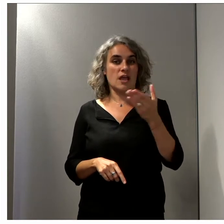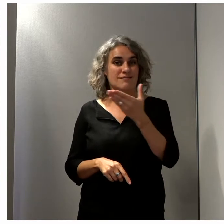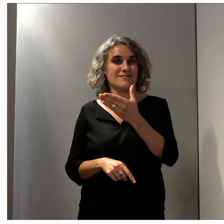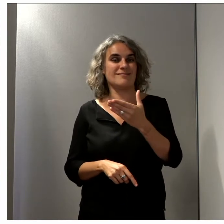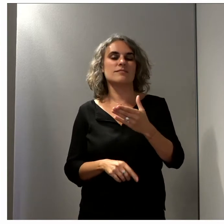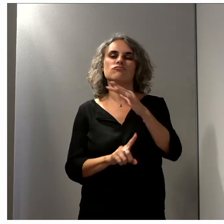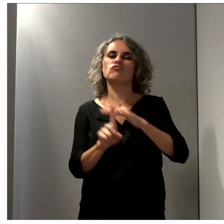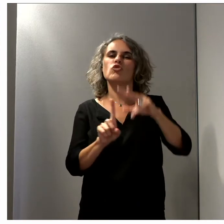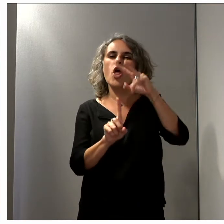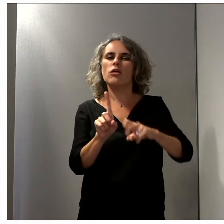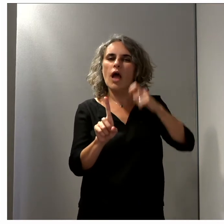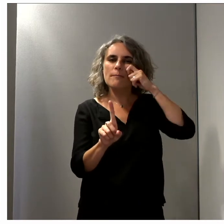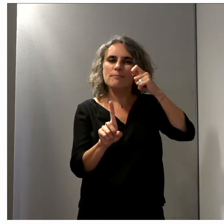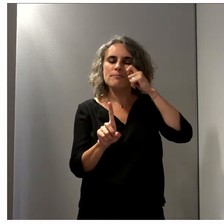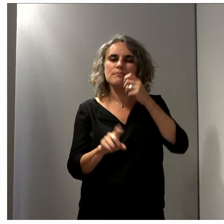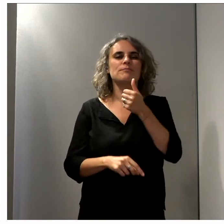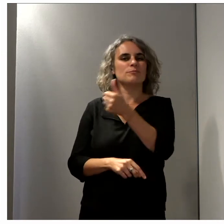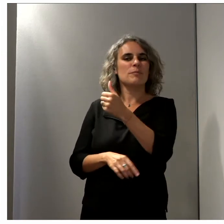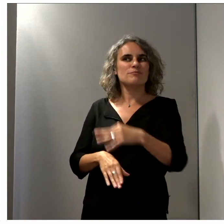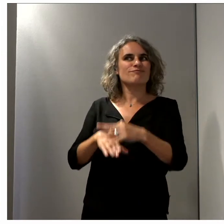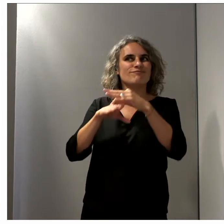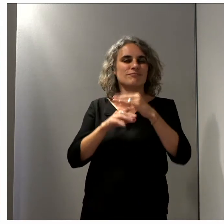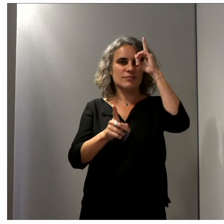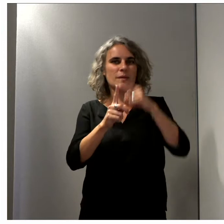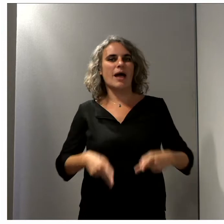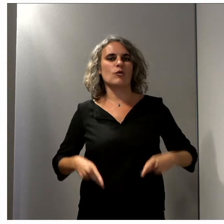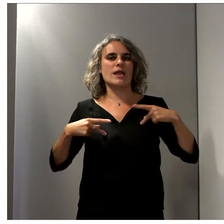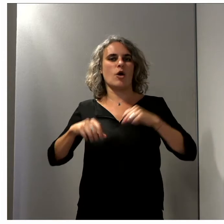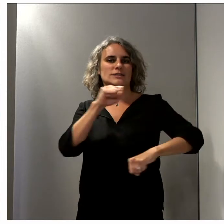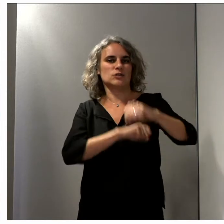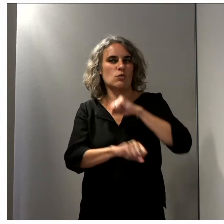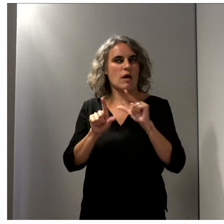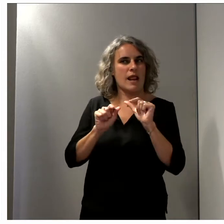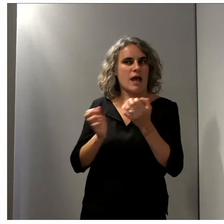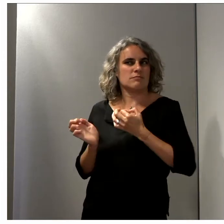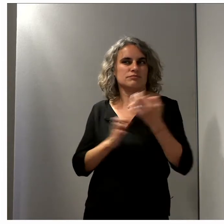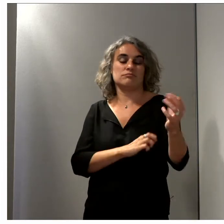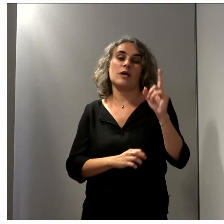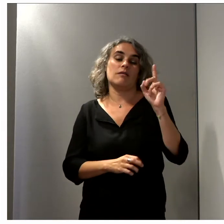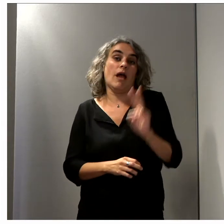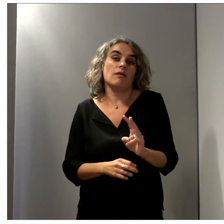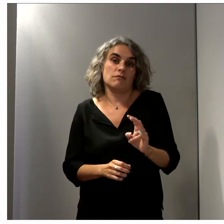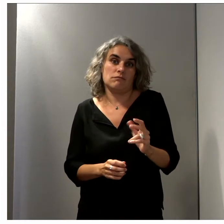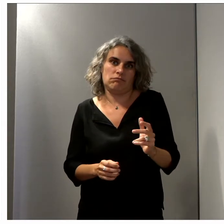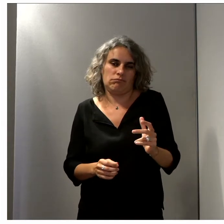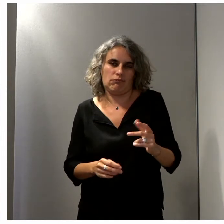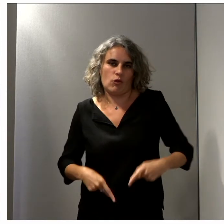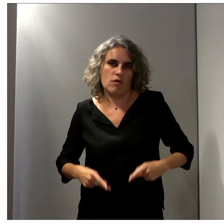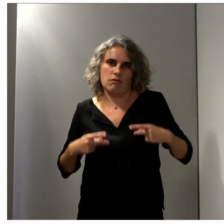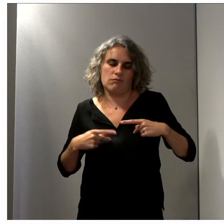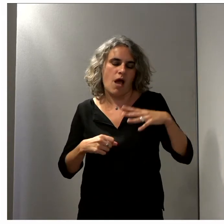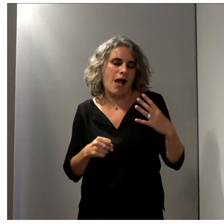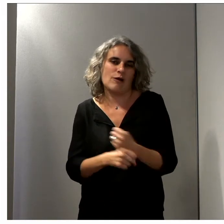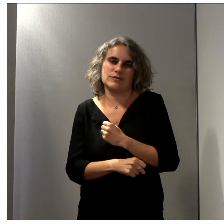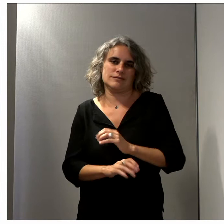nous a accompagnés pour la réussite de ces ateliers, parce qu'on peut le dire, c'était une réussite. Alors, quel